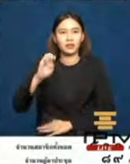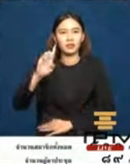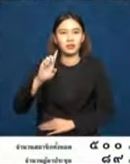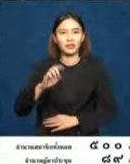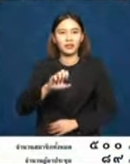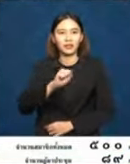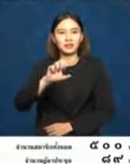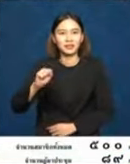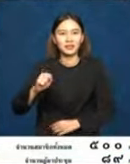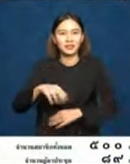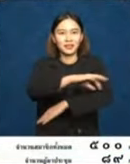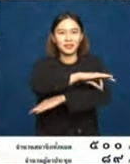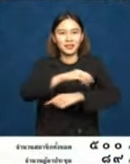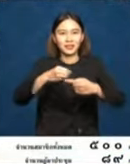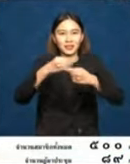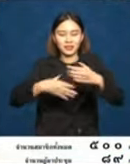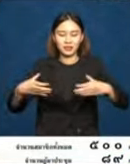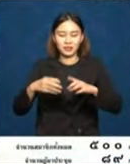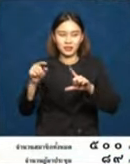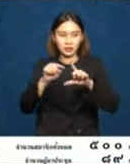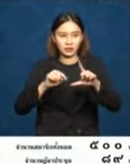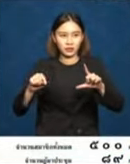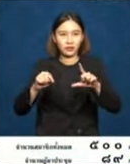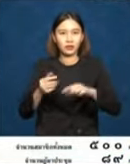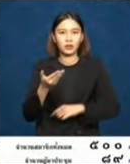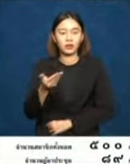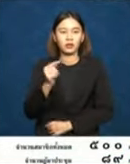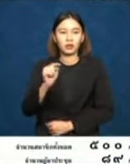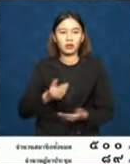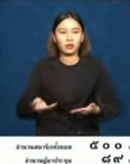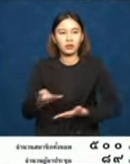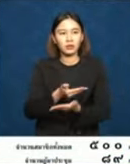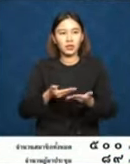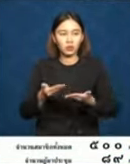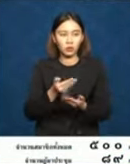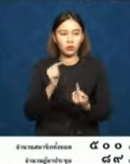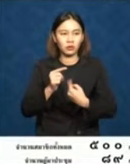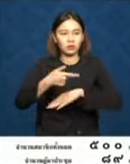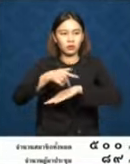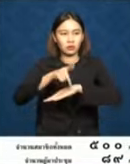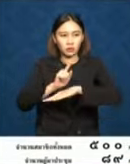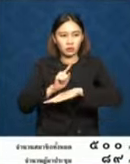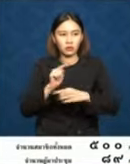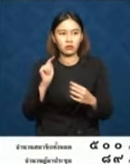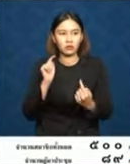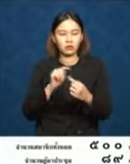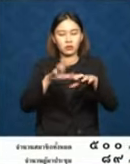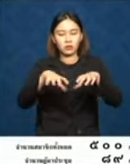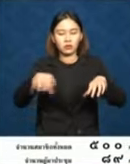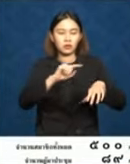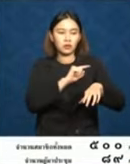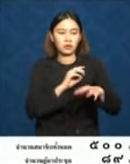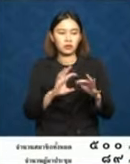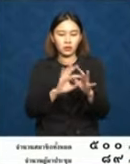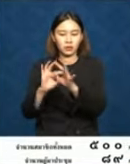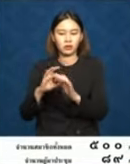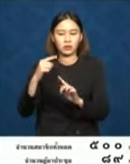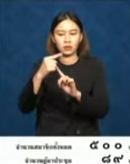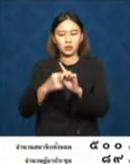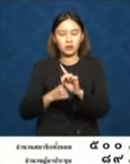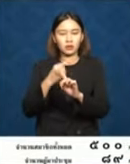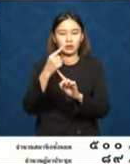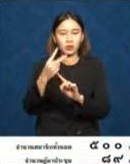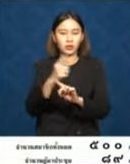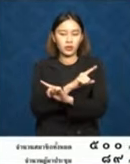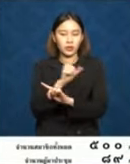การราษฎรบัญชีรายชื่อพรรคก้าวไกลจะขออนุญาตปรึกษาหารือท่านประธานถึงหน่วยงานที่เกี่ยวข้องเมื่อวันที่21กุมภาพันธ์ที่ผ่านม